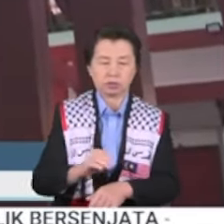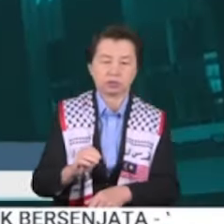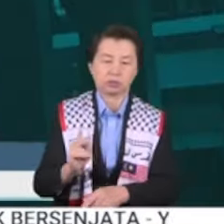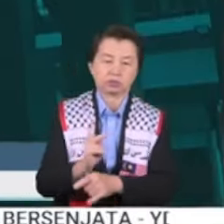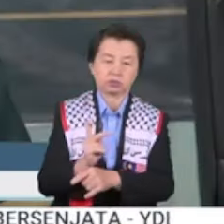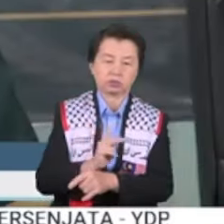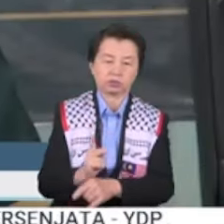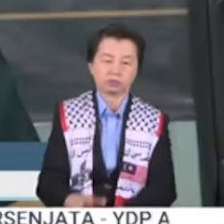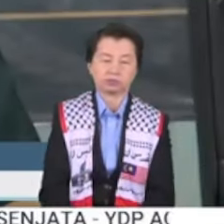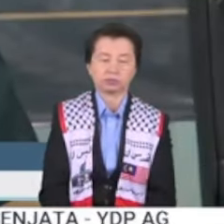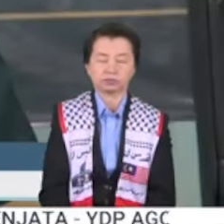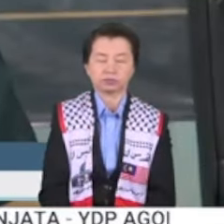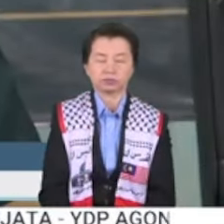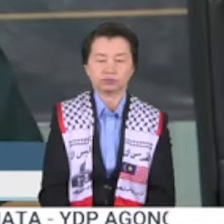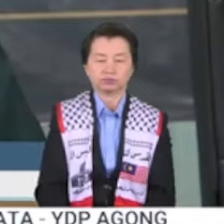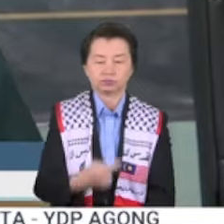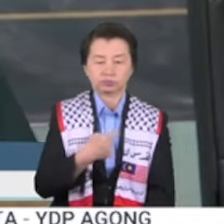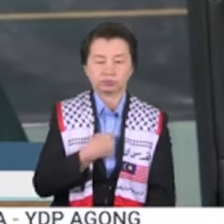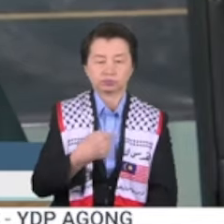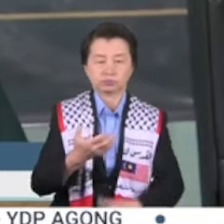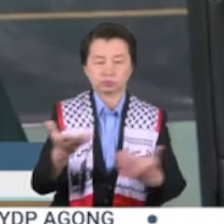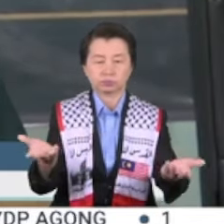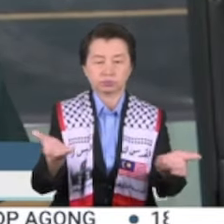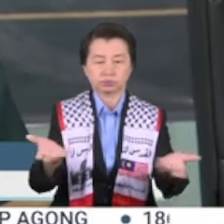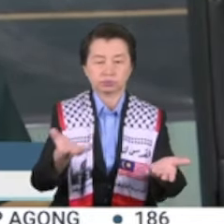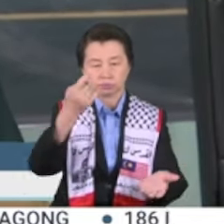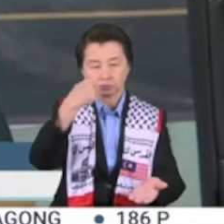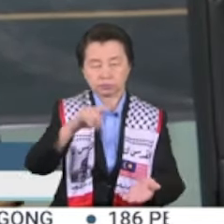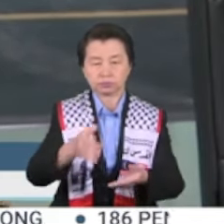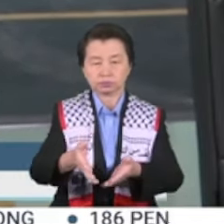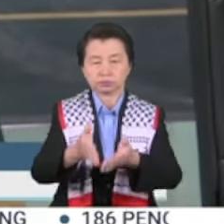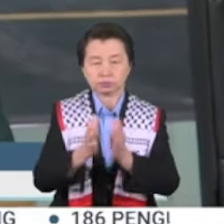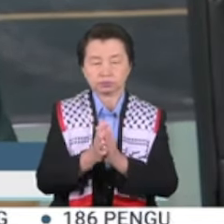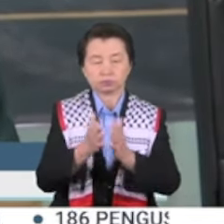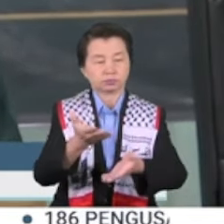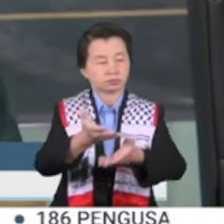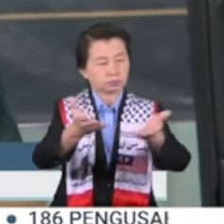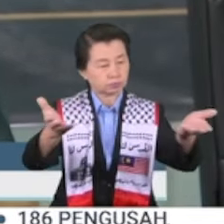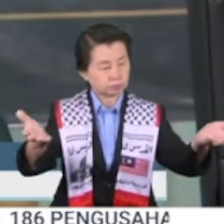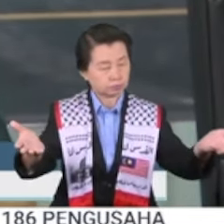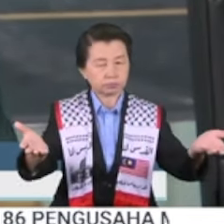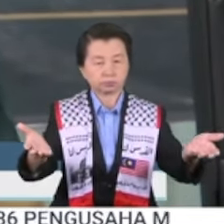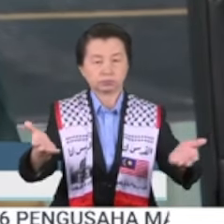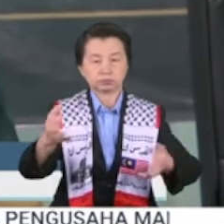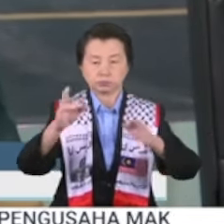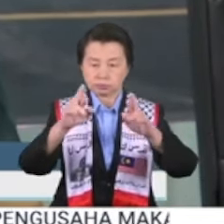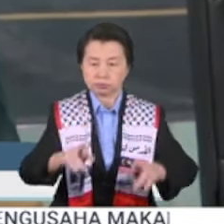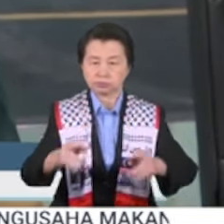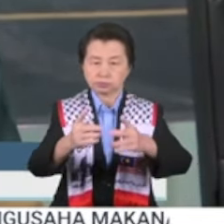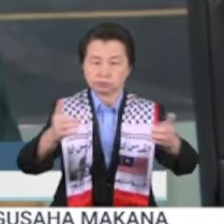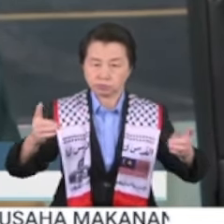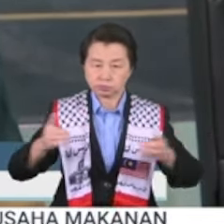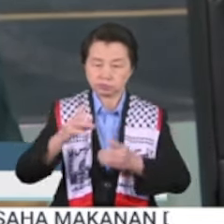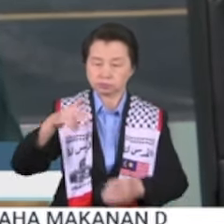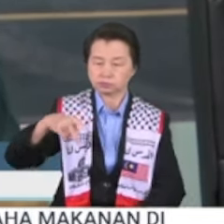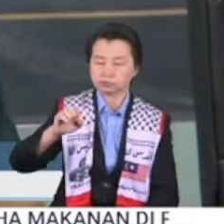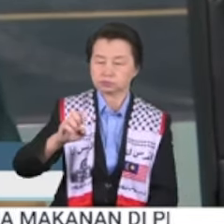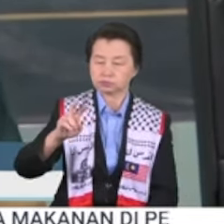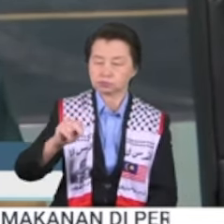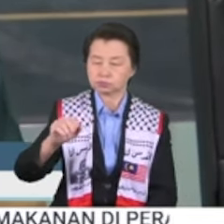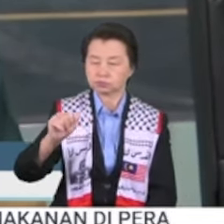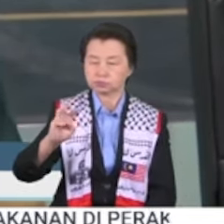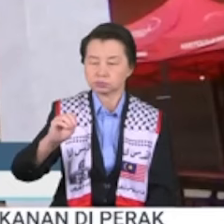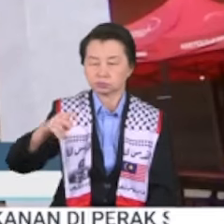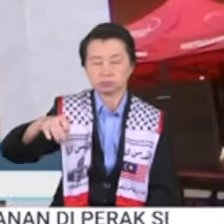Koperasi. Saya mengambil kesempatan ini ingin menyeru kepada semua penduduk di daerah Pinampang ini